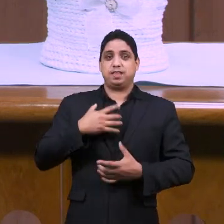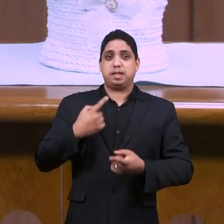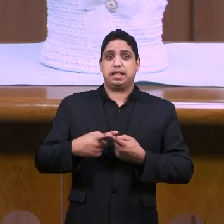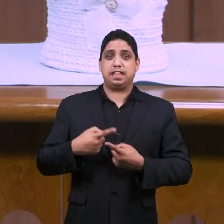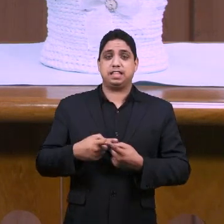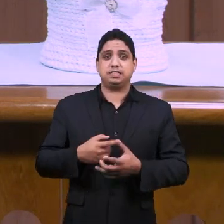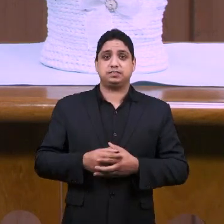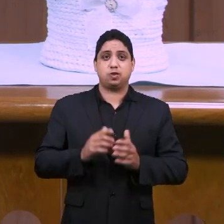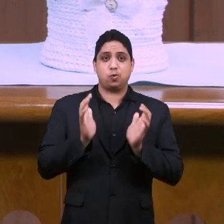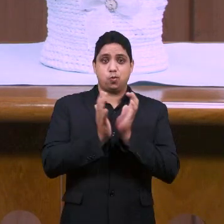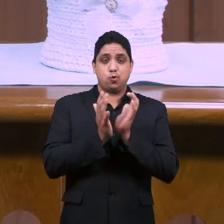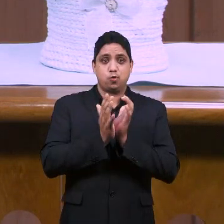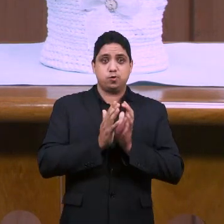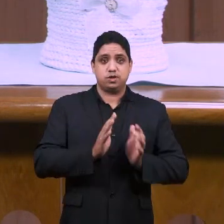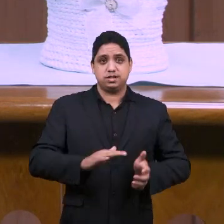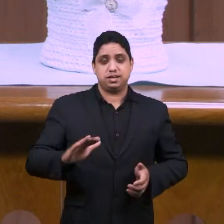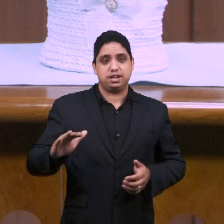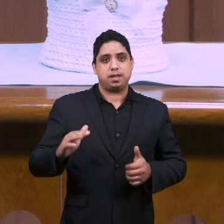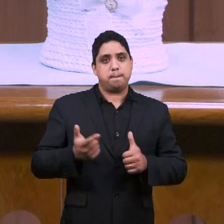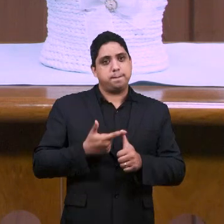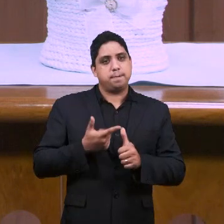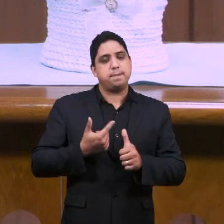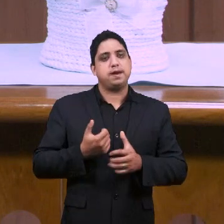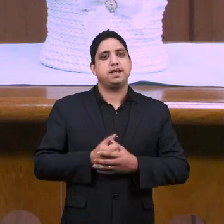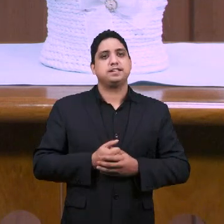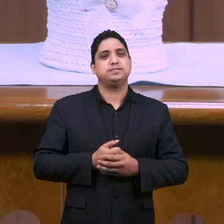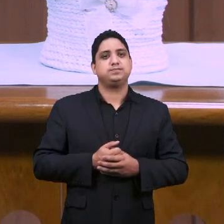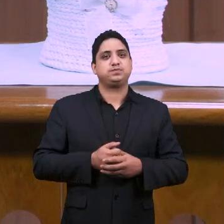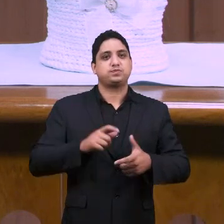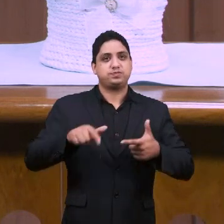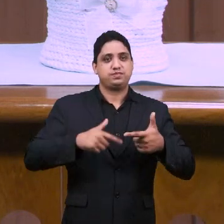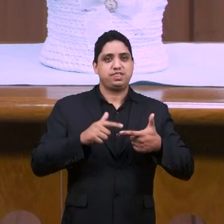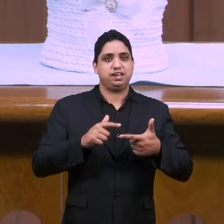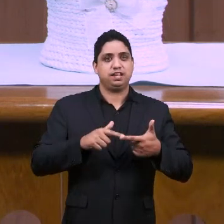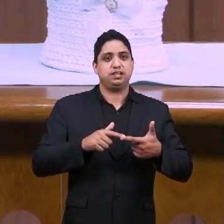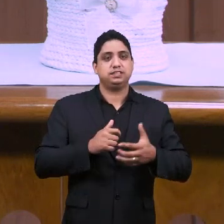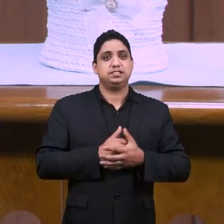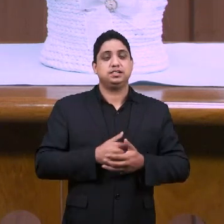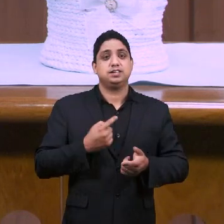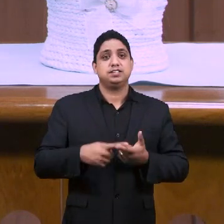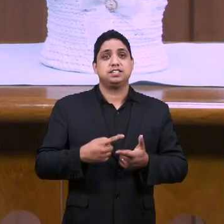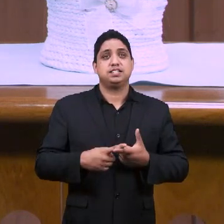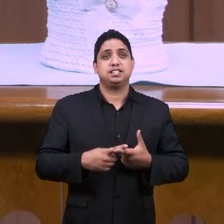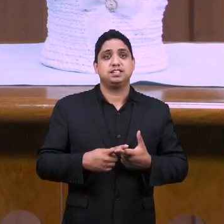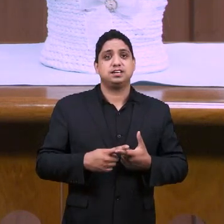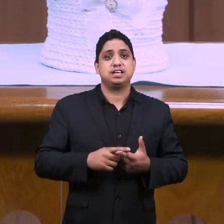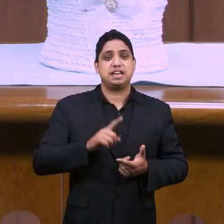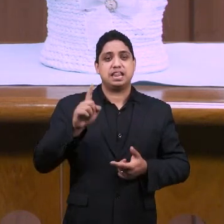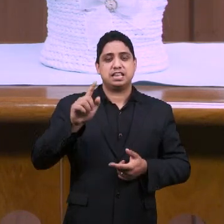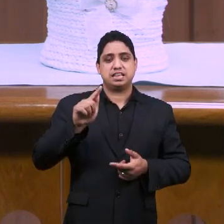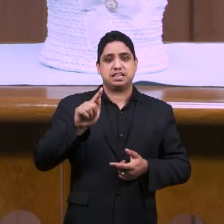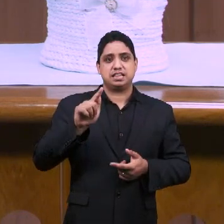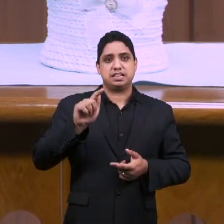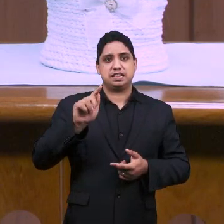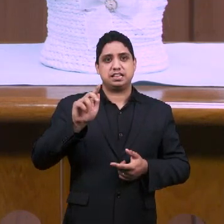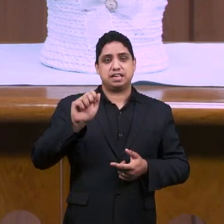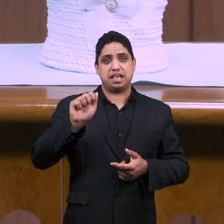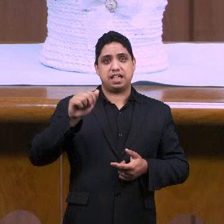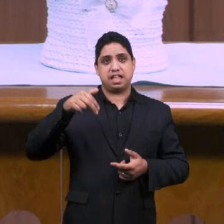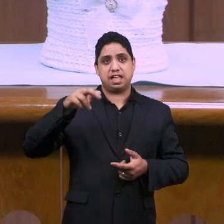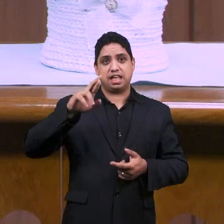cette manière de finir m'a touché parce que je vois le groupe des enfants d'abord. Et deuxièmement, c'est parce qu'ils sont